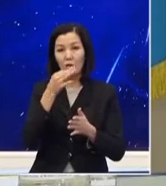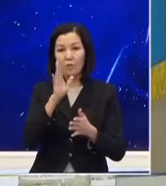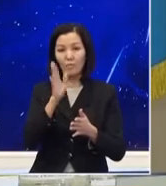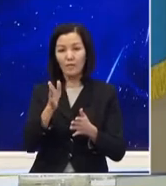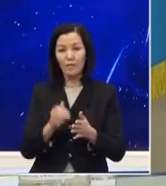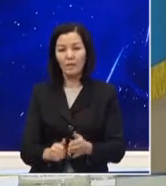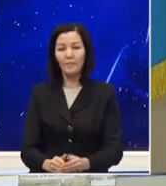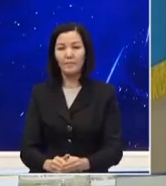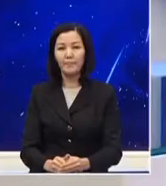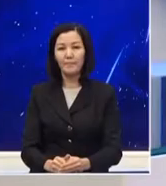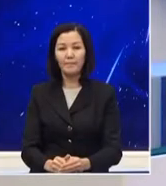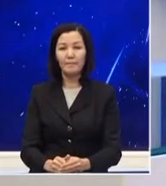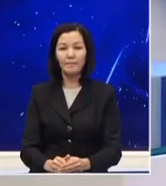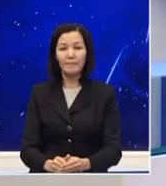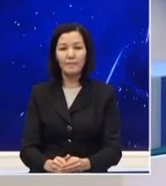береді.